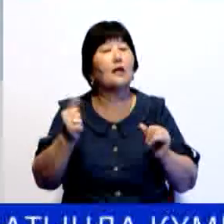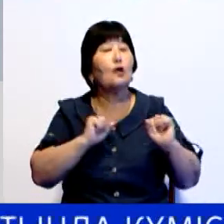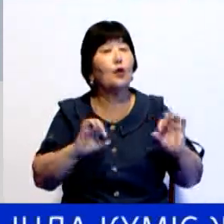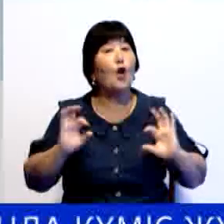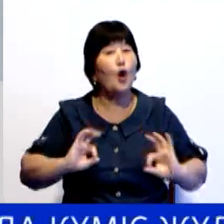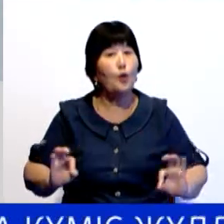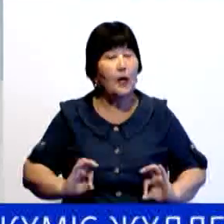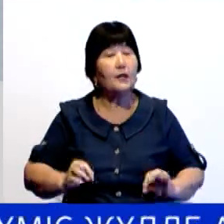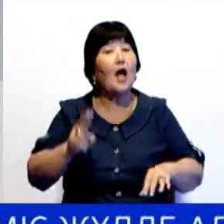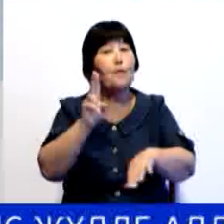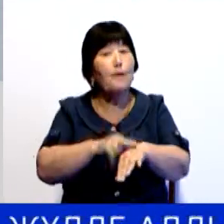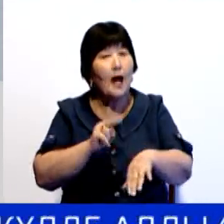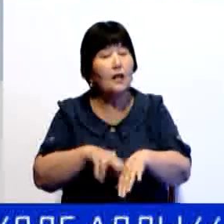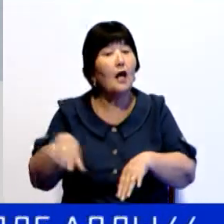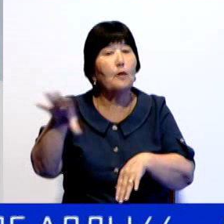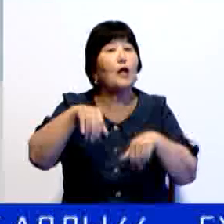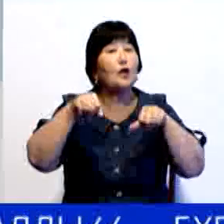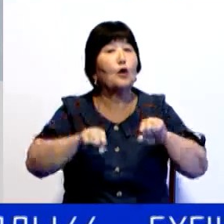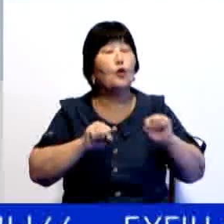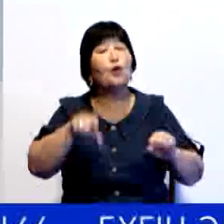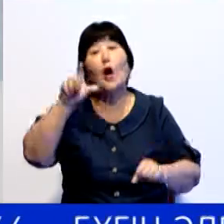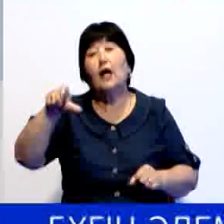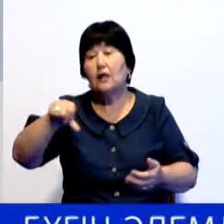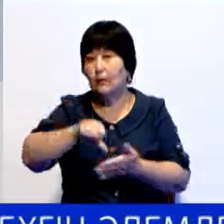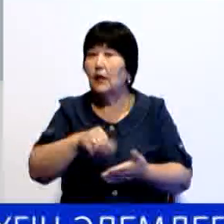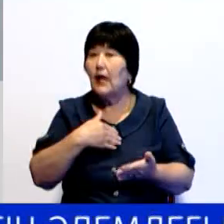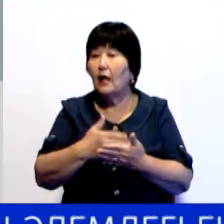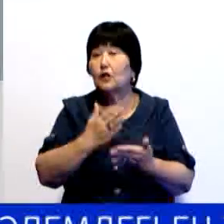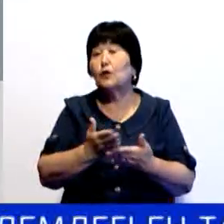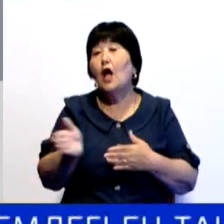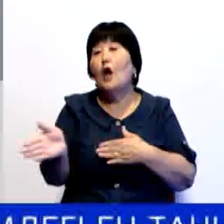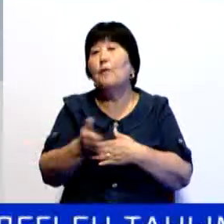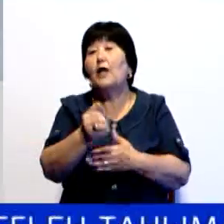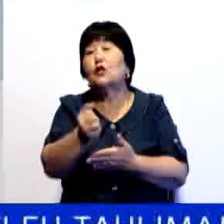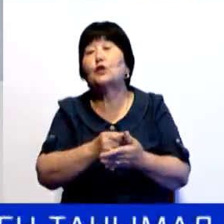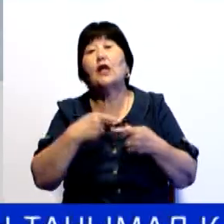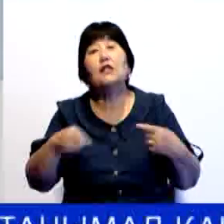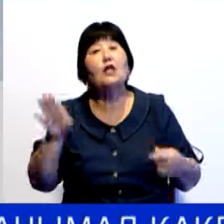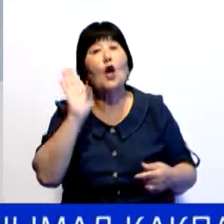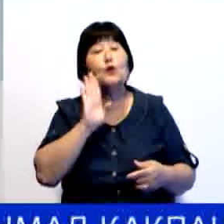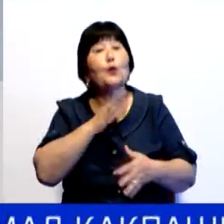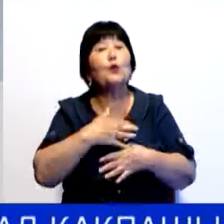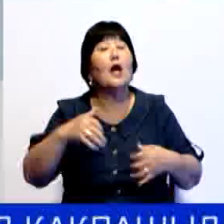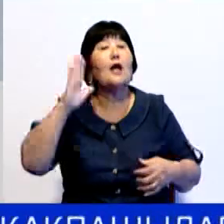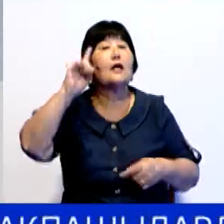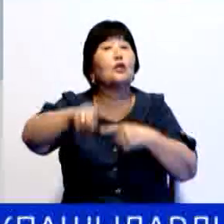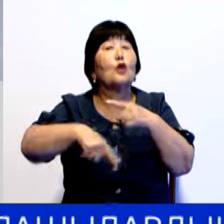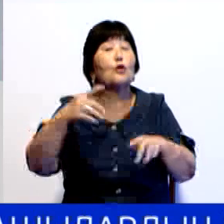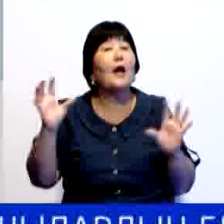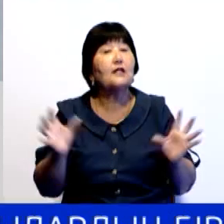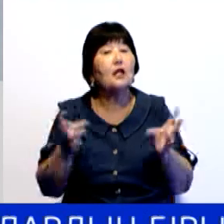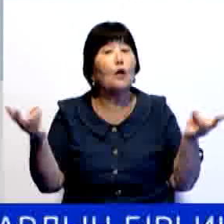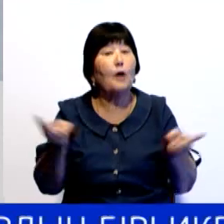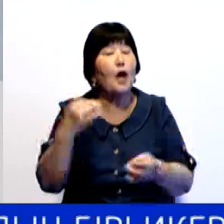табиғат қорғау полициясы, жалпы құқық қорғау органдарынан да адамдар келіп атсалысуда. Балық ресурстары мен басқа да су жануарларын келешек ұрпаққа сақтап қалу